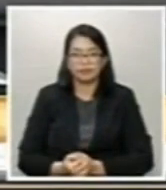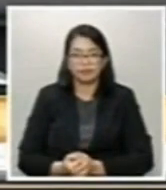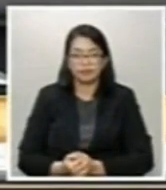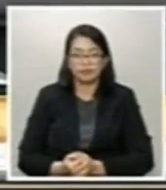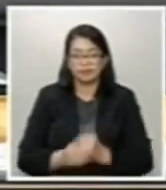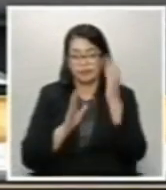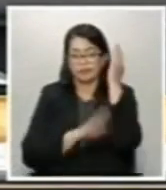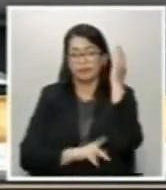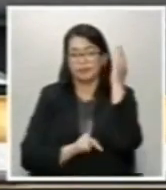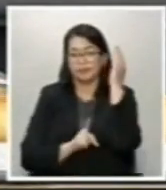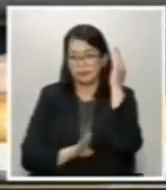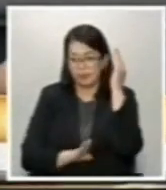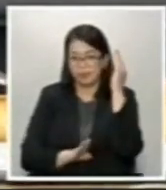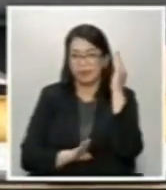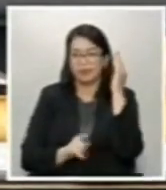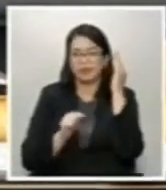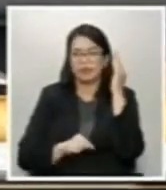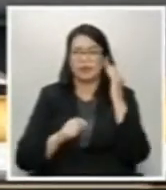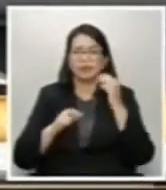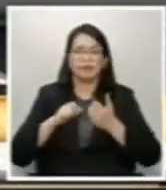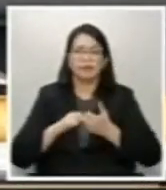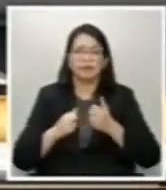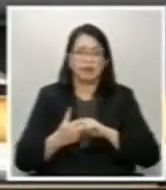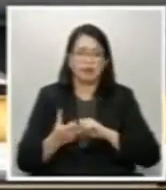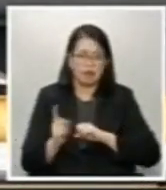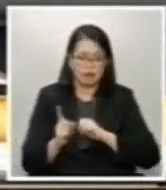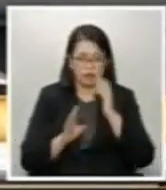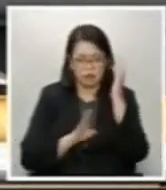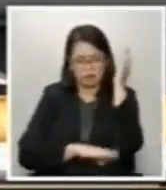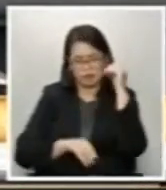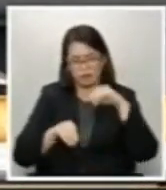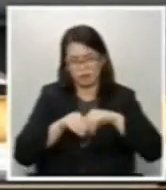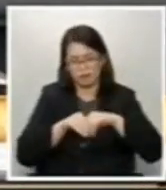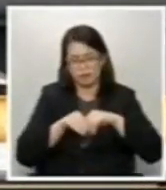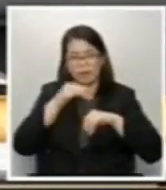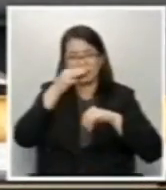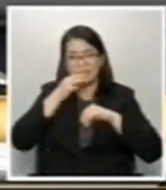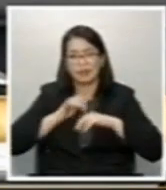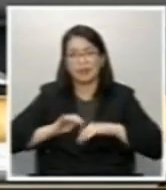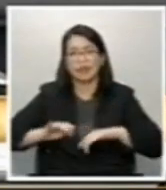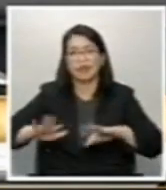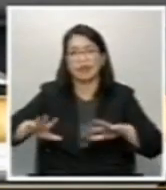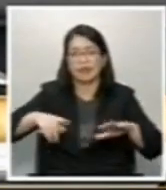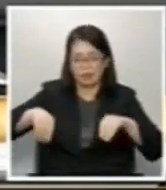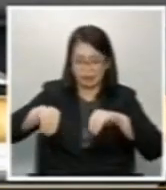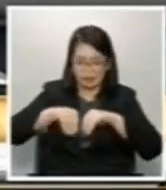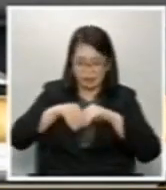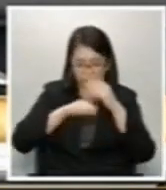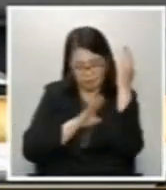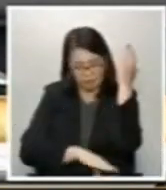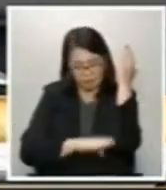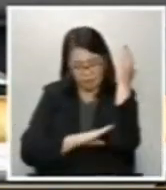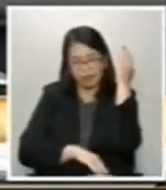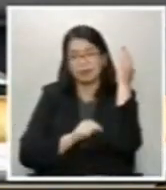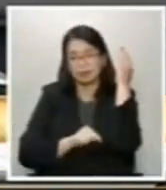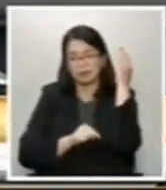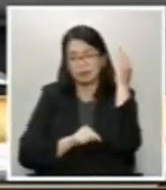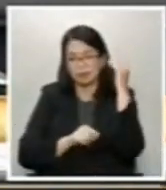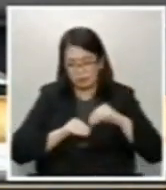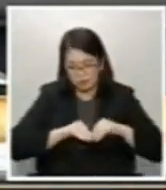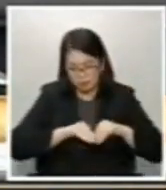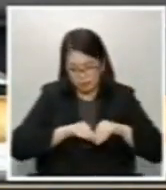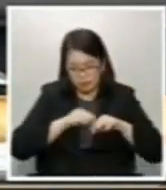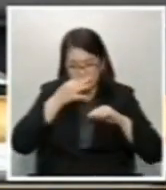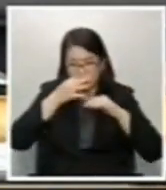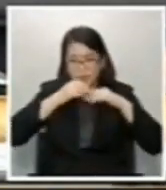ดกระบี่ของผมนะครับเป็นจังหวัดที่อยู่ริมชายทะเลและก็อยู่ในภาคใต้ฝั่งตะวันตก